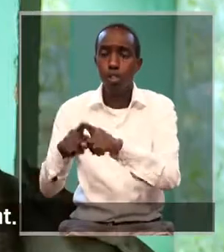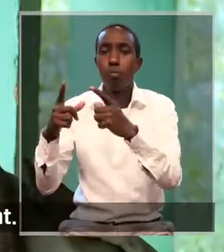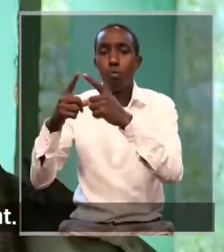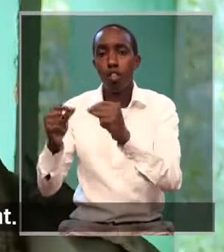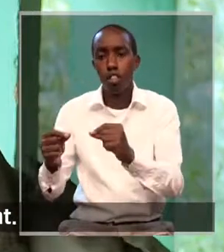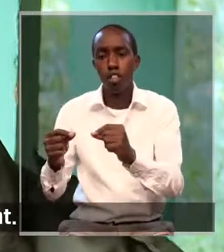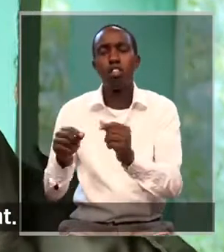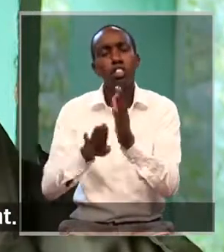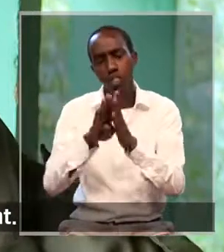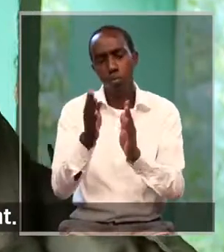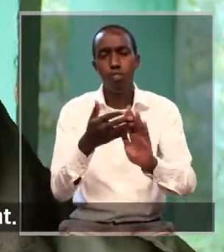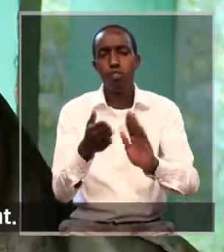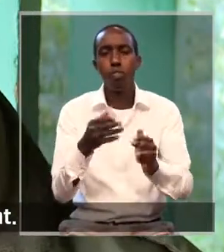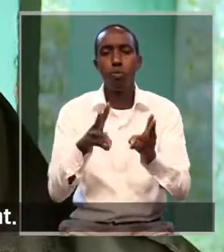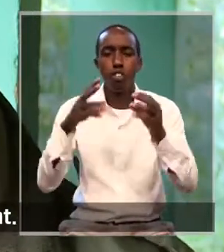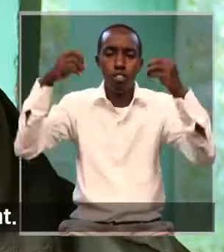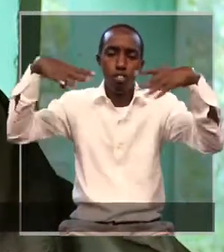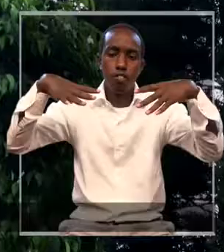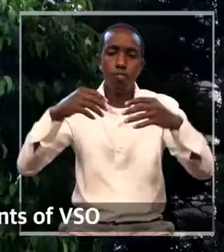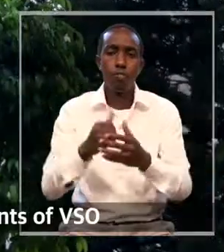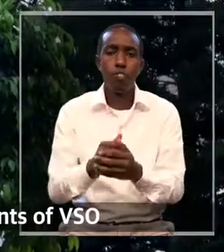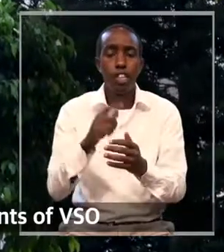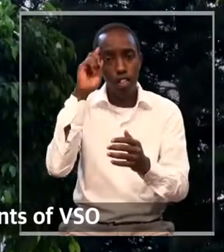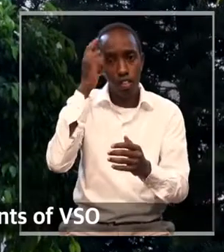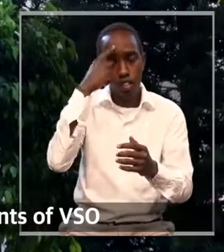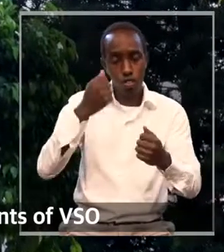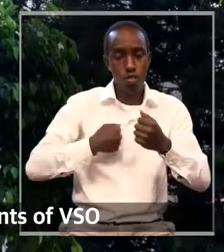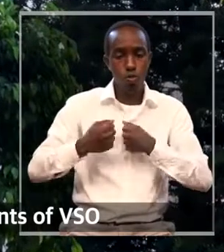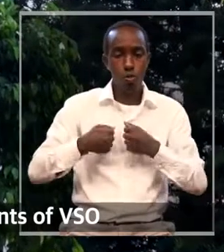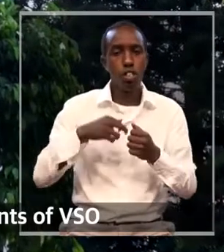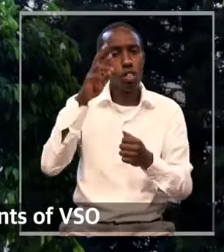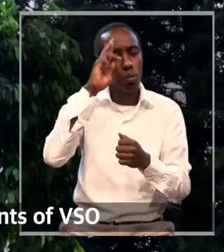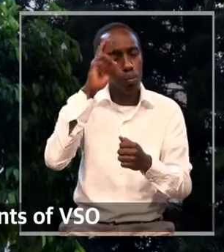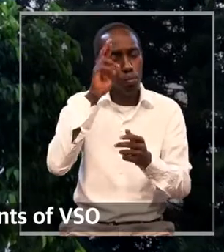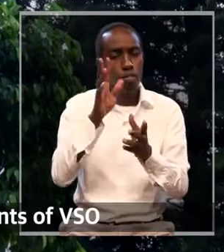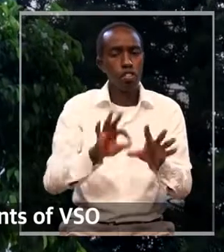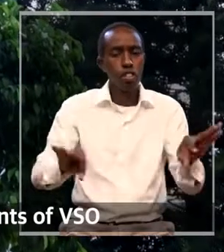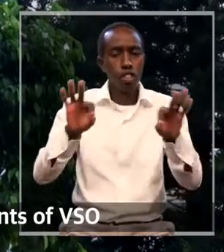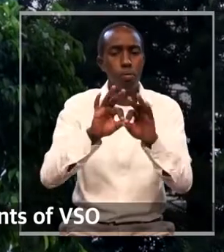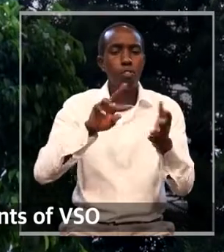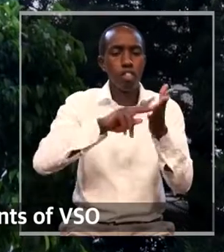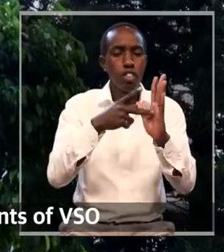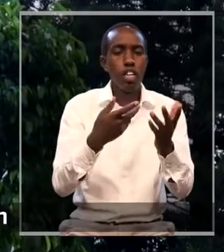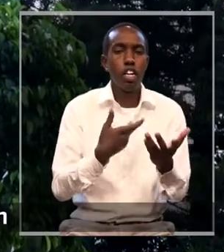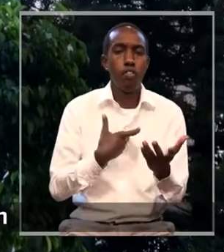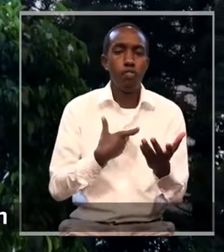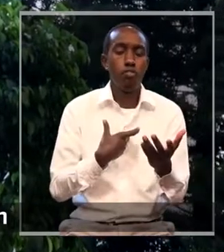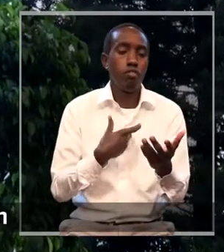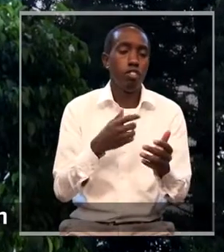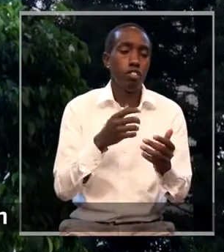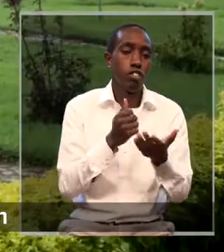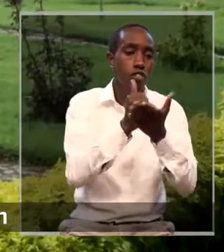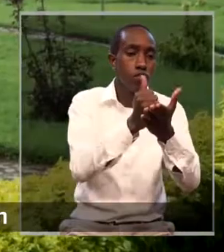gukora iterambere rihuta ku buryo bugaragara. Guverinoma y'u Rwanda izirikana uruhare uyu mushinga wagize haba mu